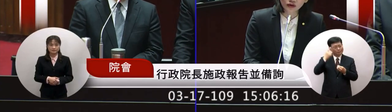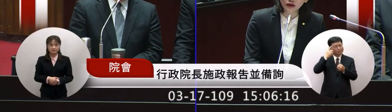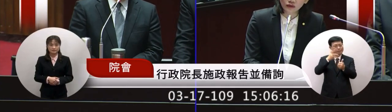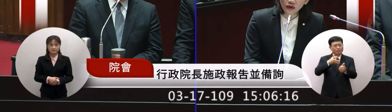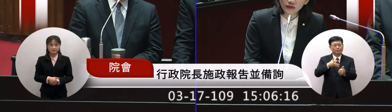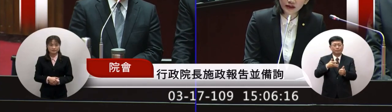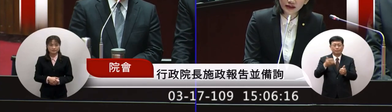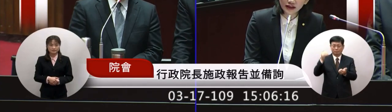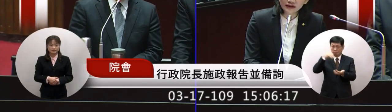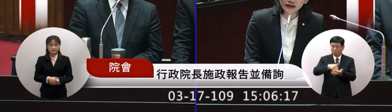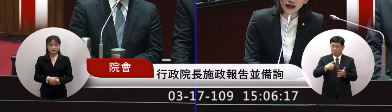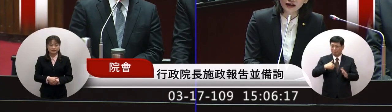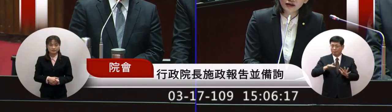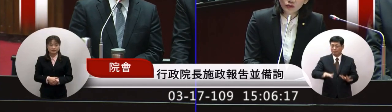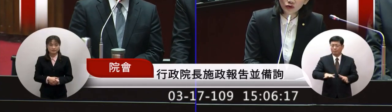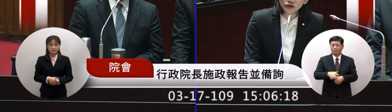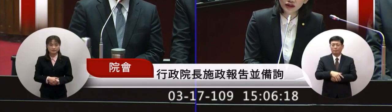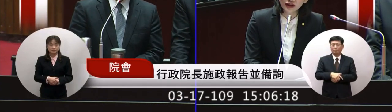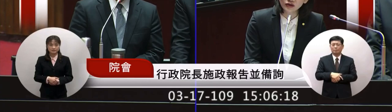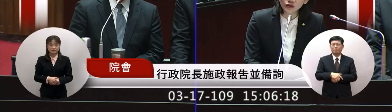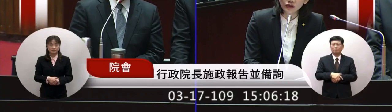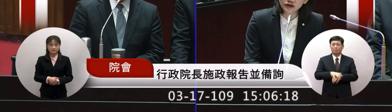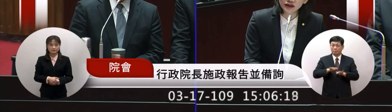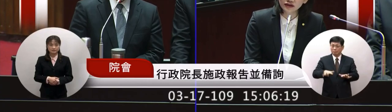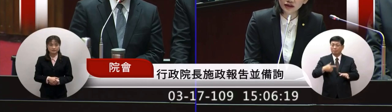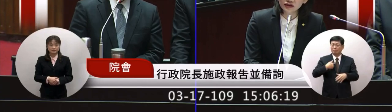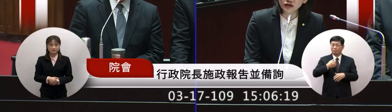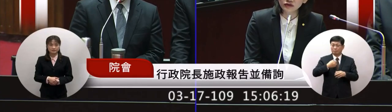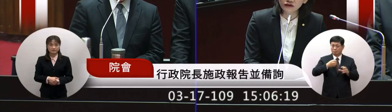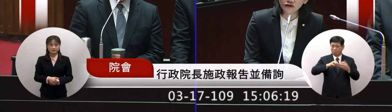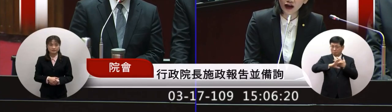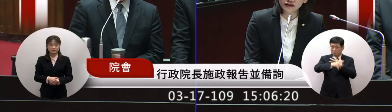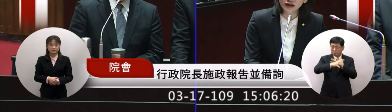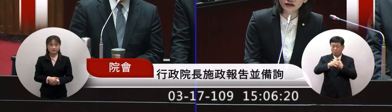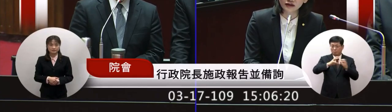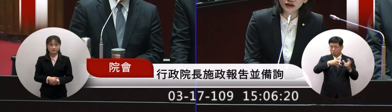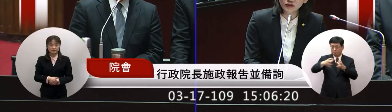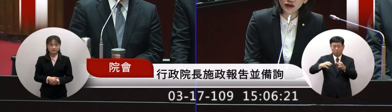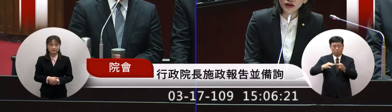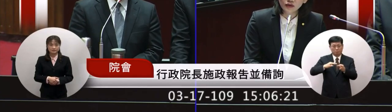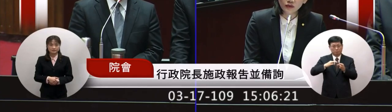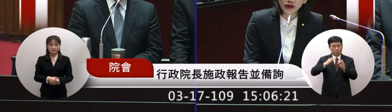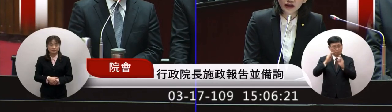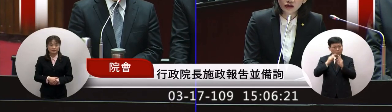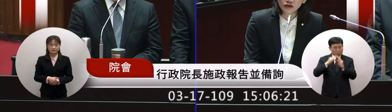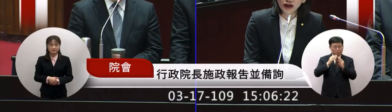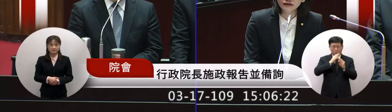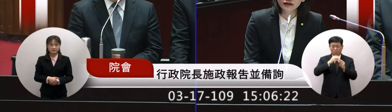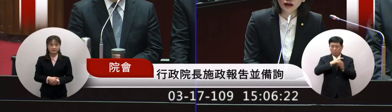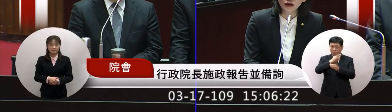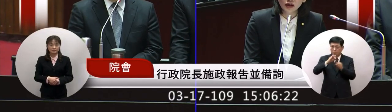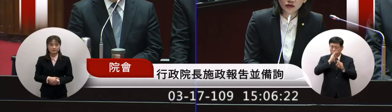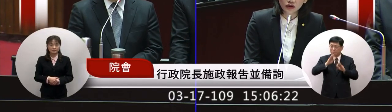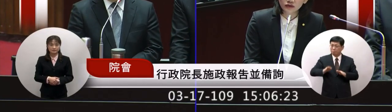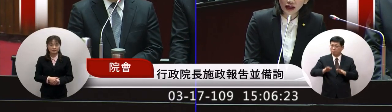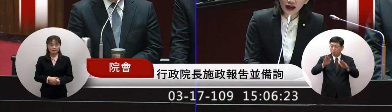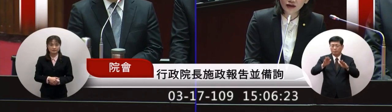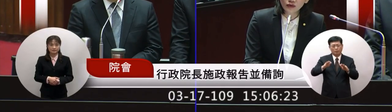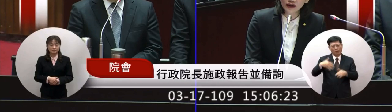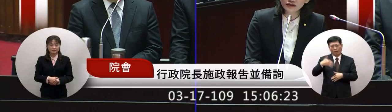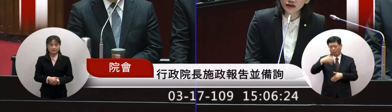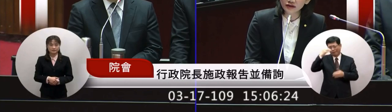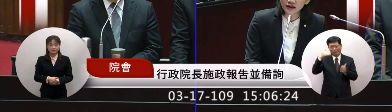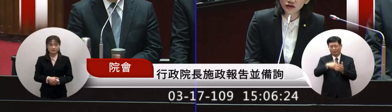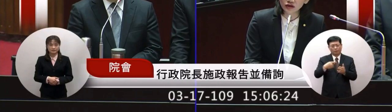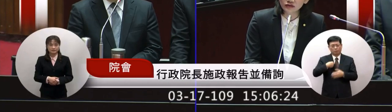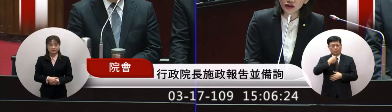道说，我们现在目前国际金融的发展哦，因为我没有看到有台